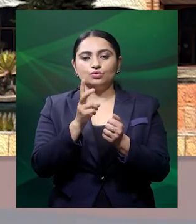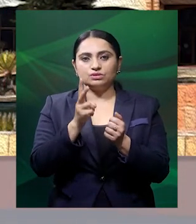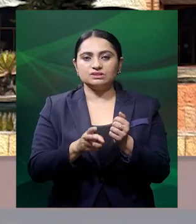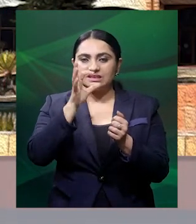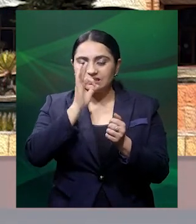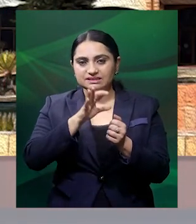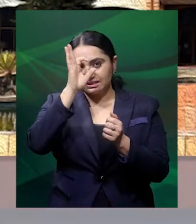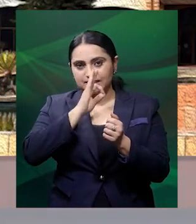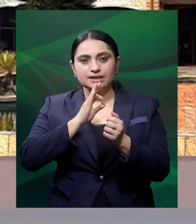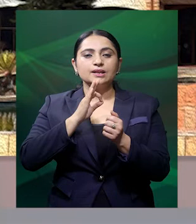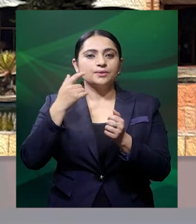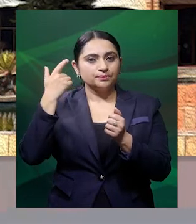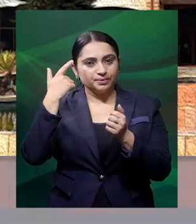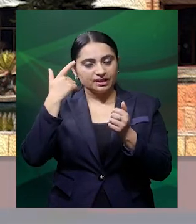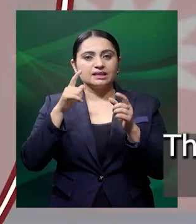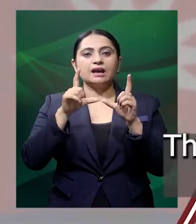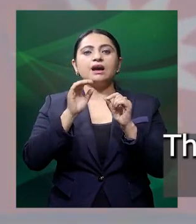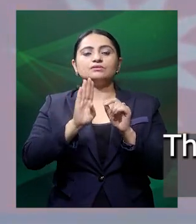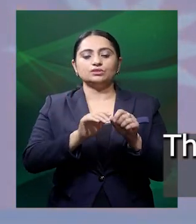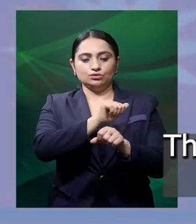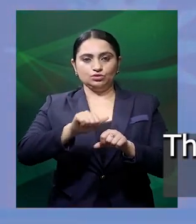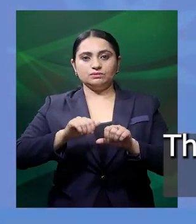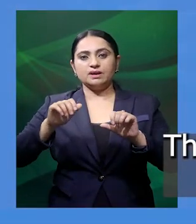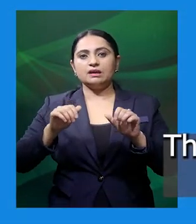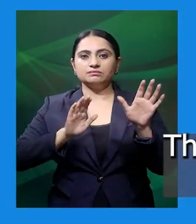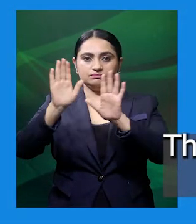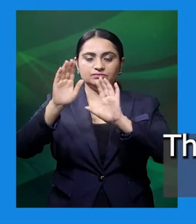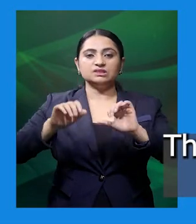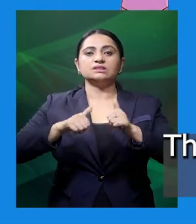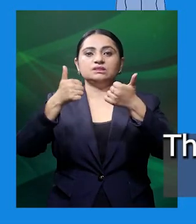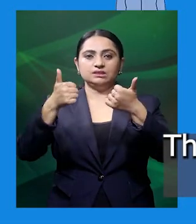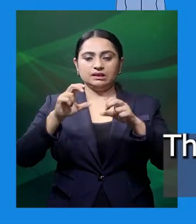लागि निश्चित विज्ञताको आवश्यकता पर्दछ। जनताबाट